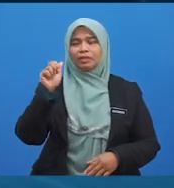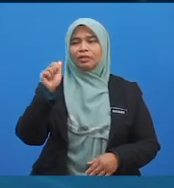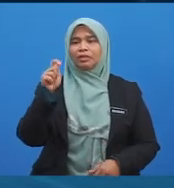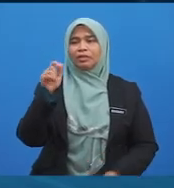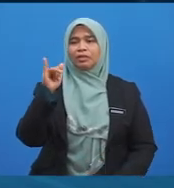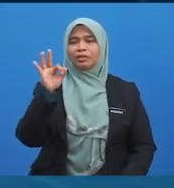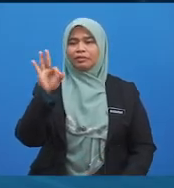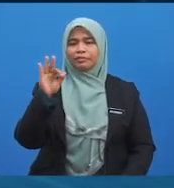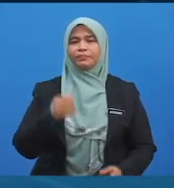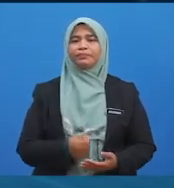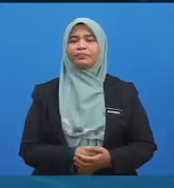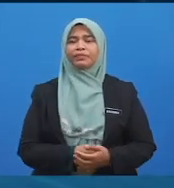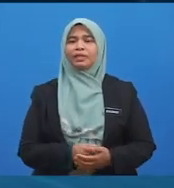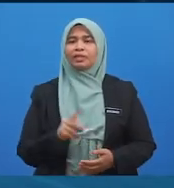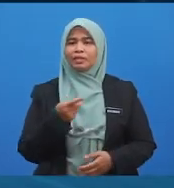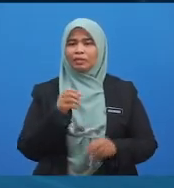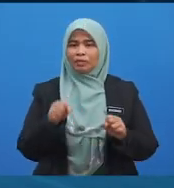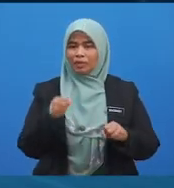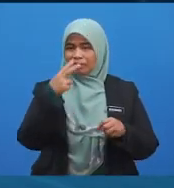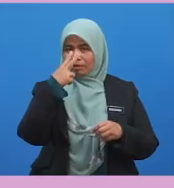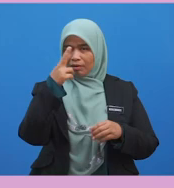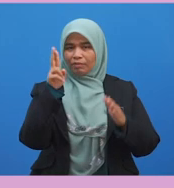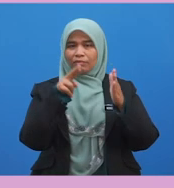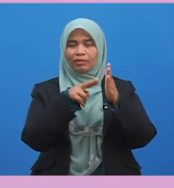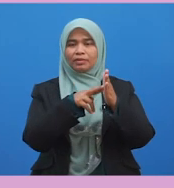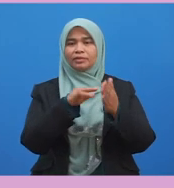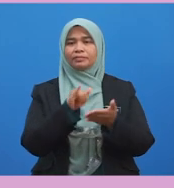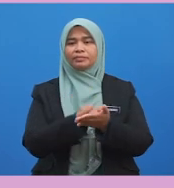Baiklah, kita perhatikan rajah berikut.